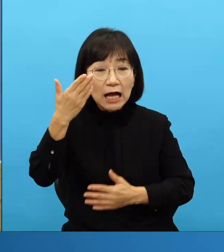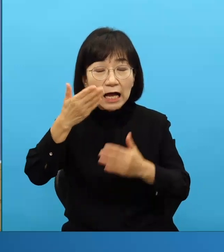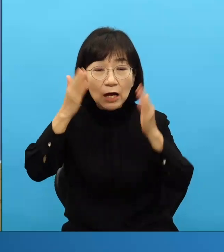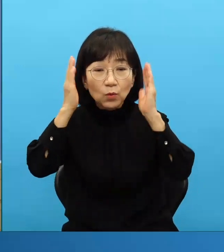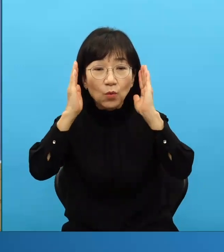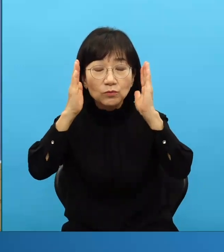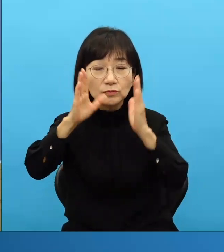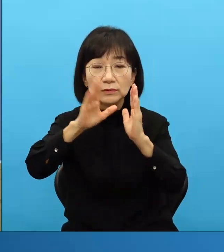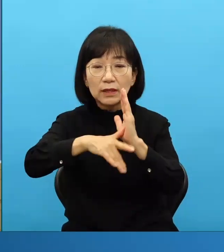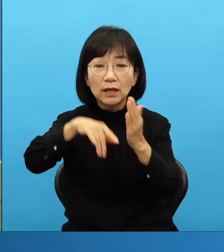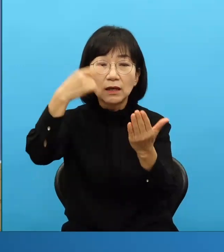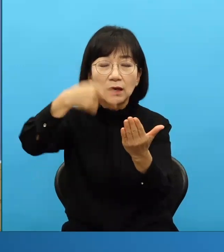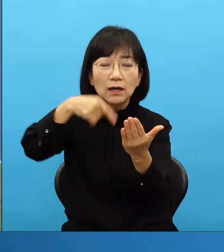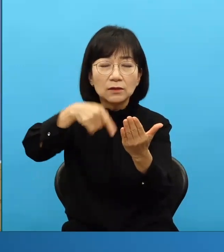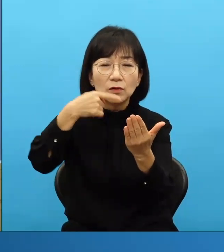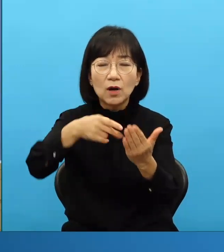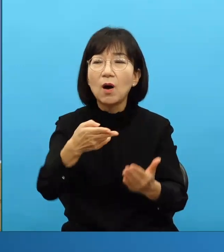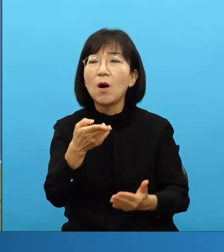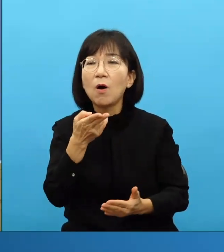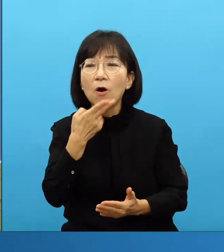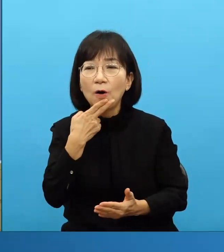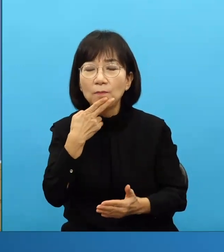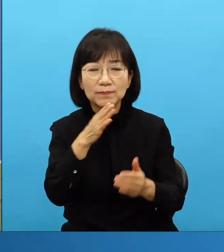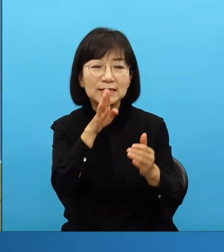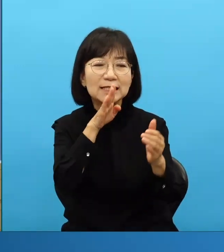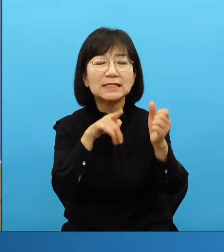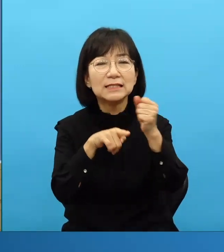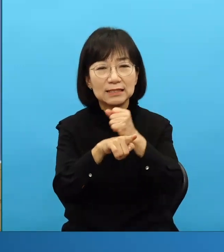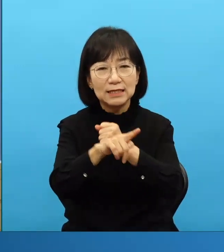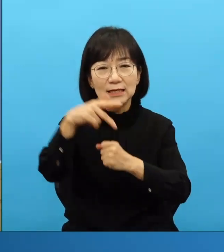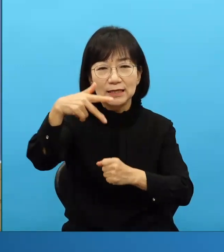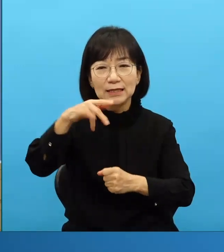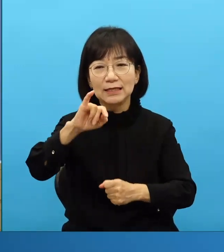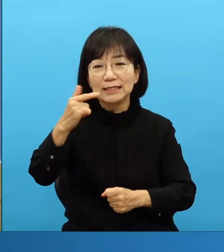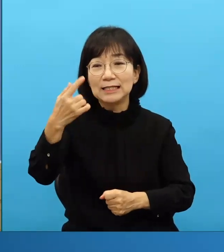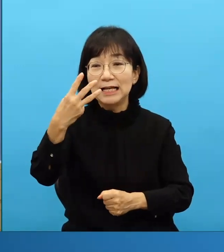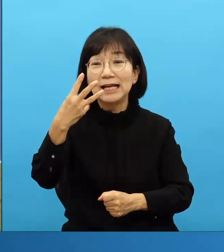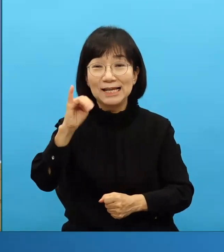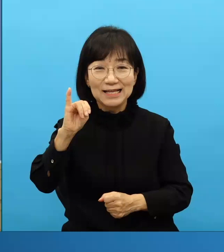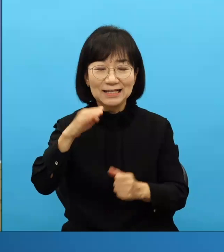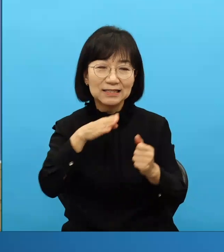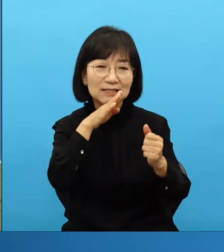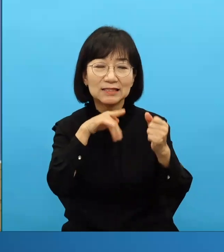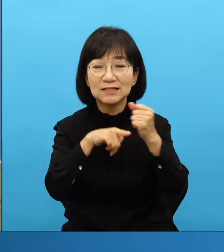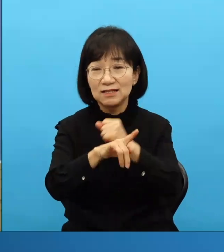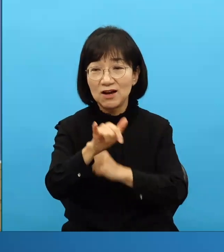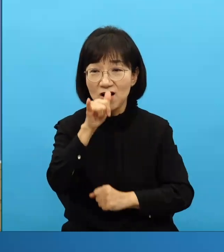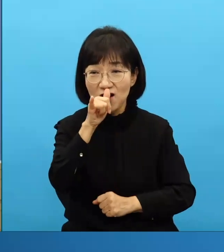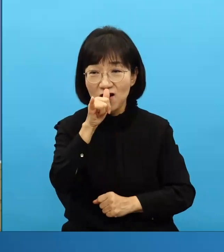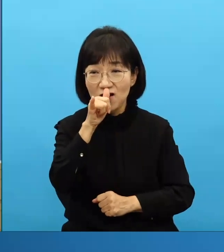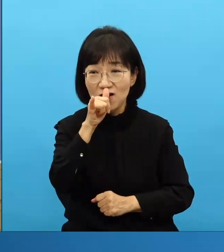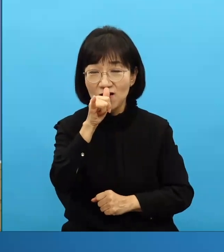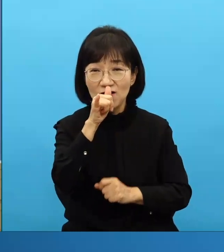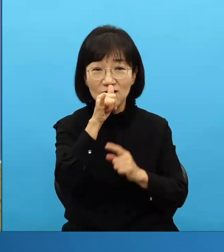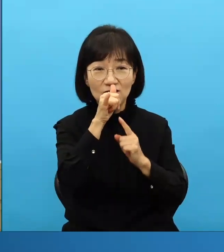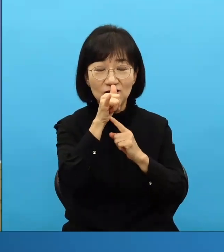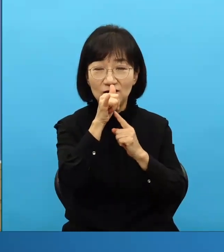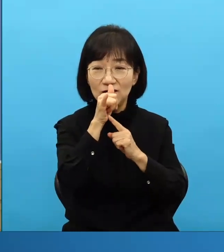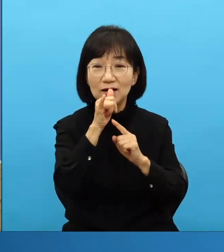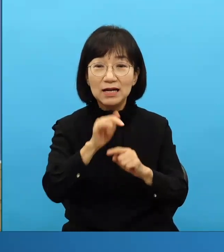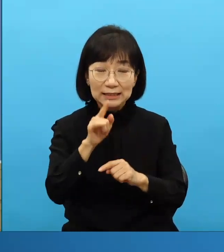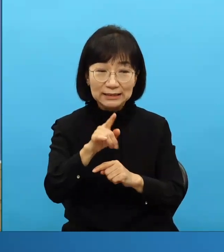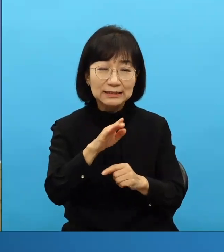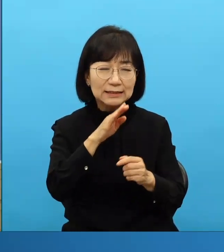가지 또 진리가 있습니다. But there's one thing, a truth that even scholars or academics cannot teach. 그 진리의 지식을